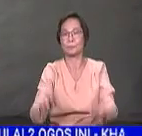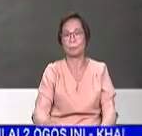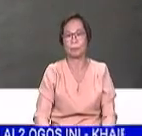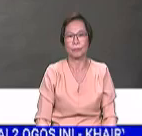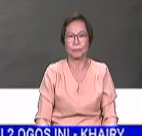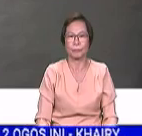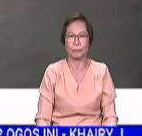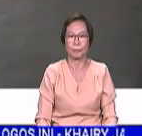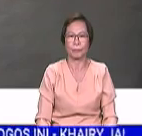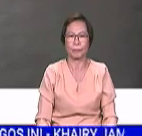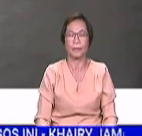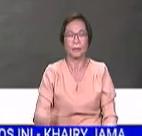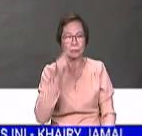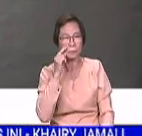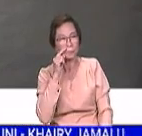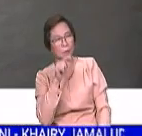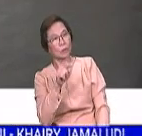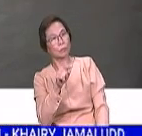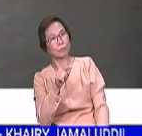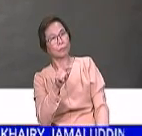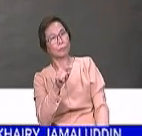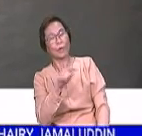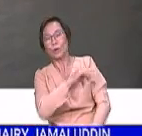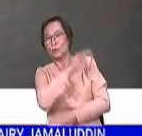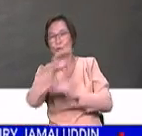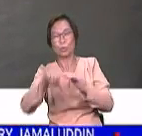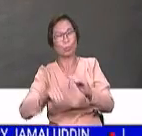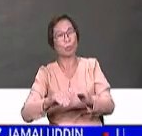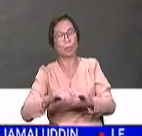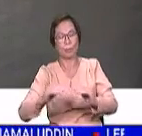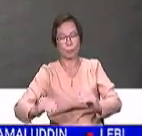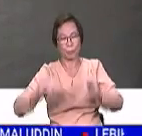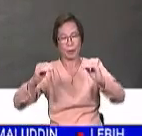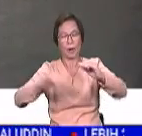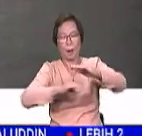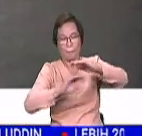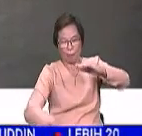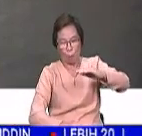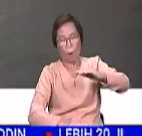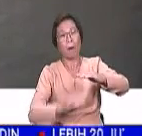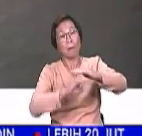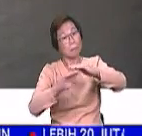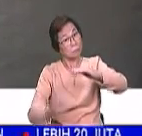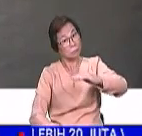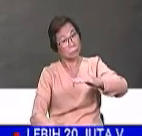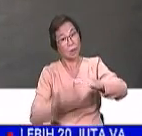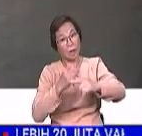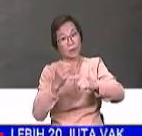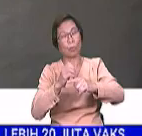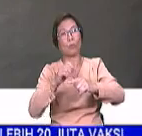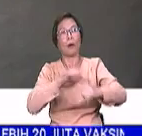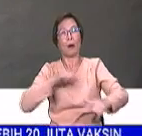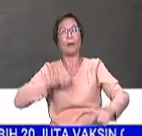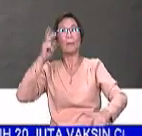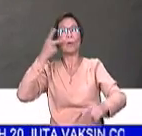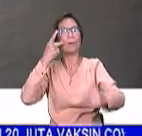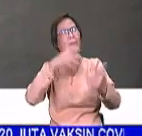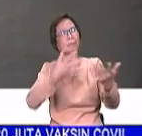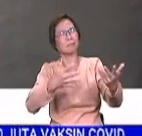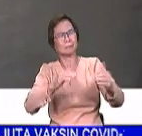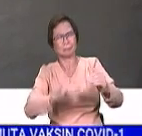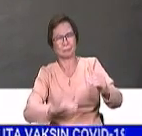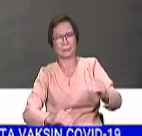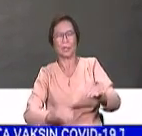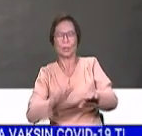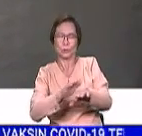kelihatan bahwa momentum gedung dari semua peringkat sebagai diperingkat bawahan ataupun Valerie politik dan sebagainya dia